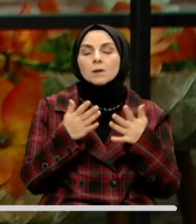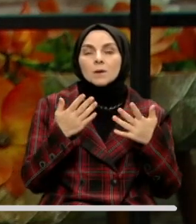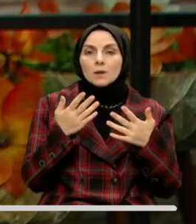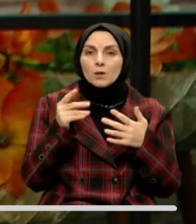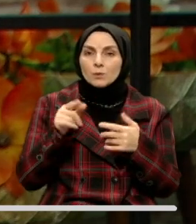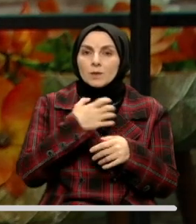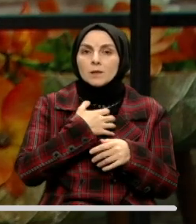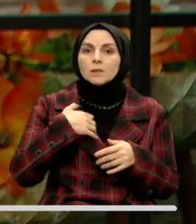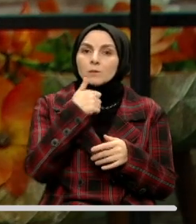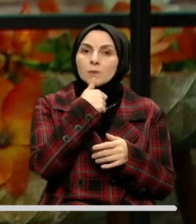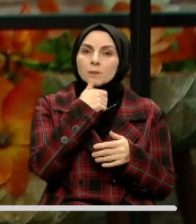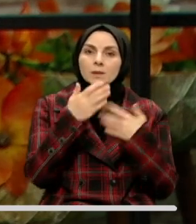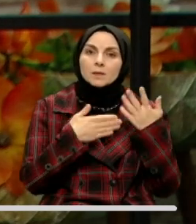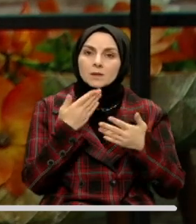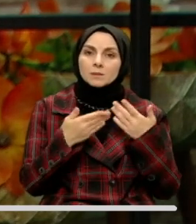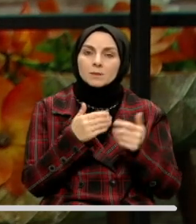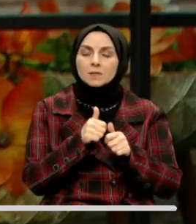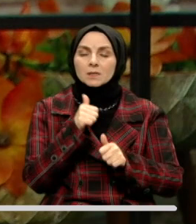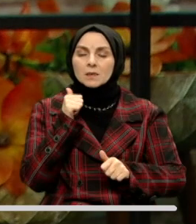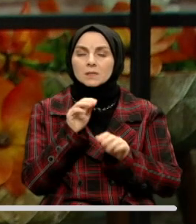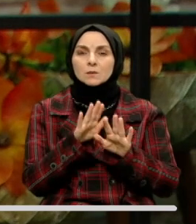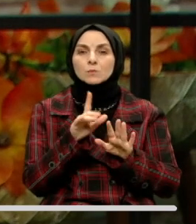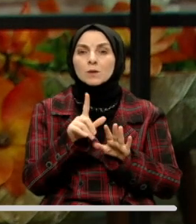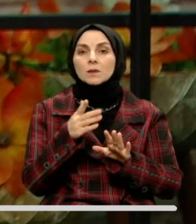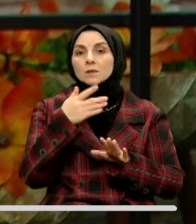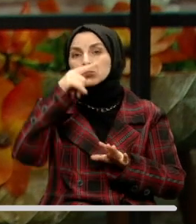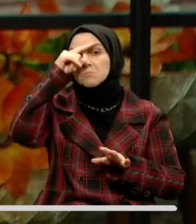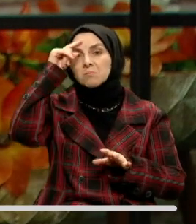zaman geride durmak gerekiyor. Belki dışarıdan bir yardım almak,